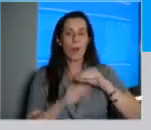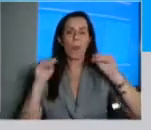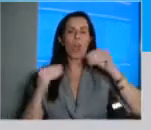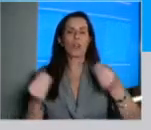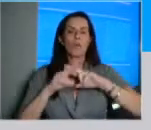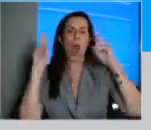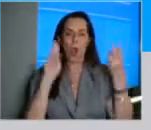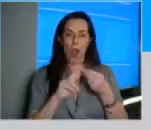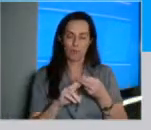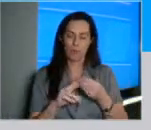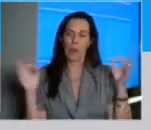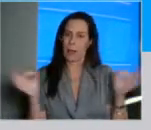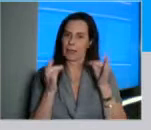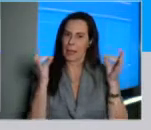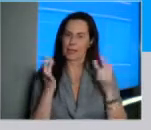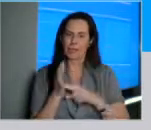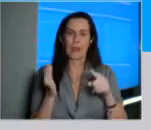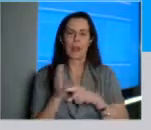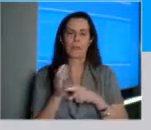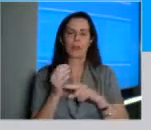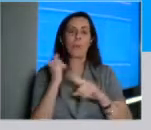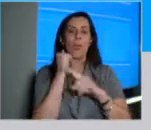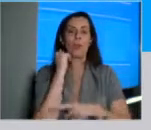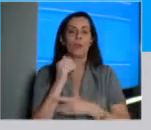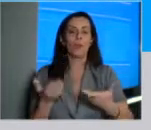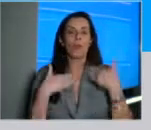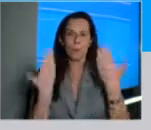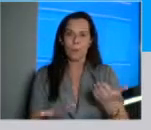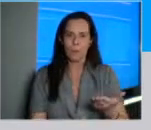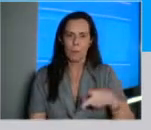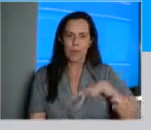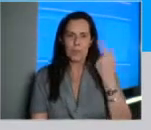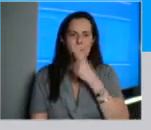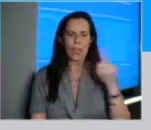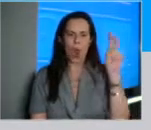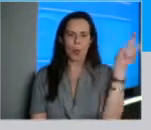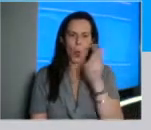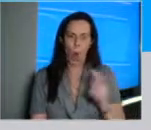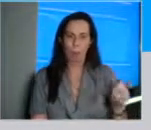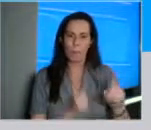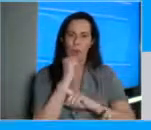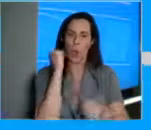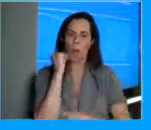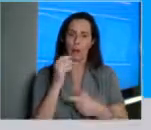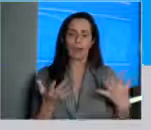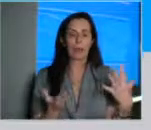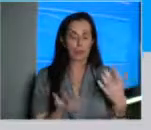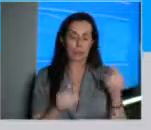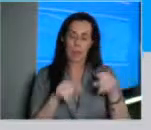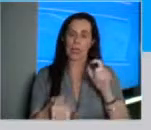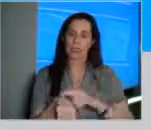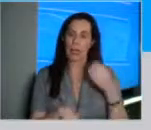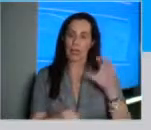העולמי בטקס חגיגי בדובאי, ובמיליון דולר! ובדובאי, שם החליטו בנסיכות כי הגיע הזמן